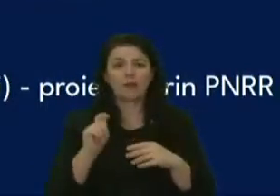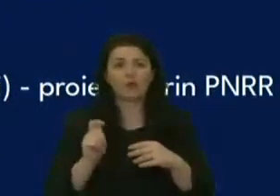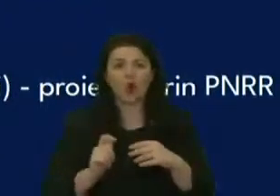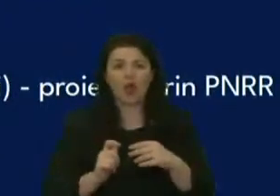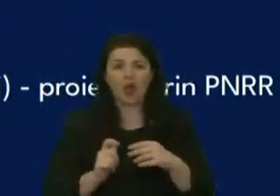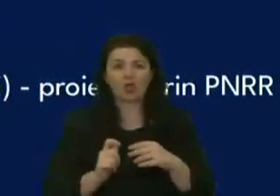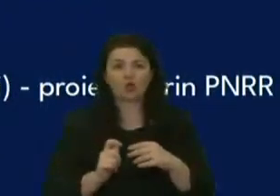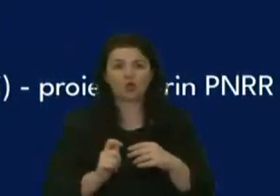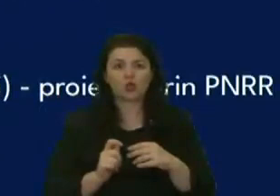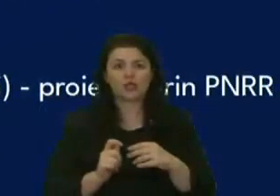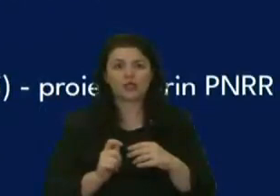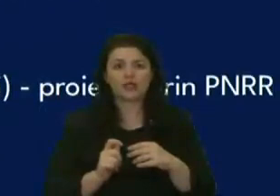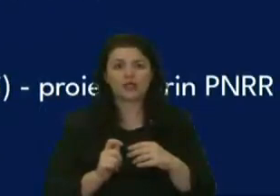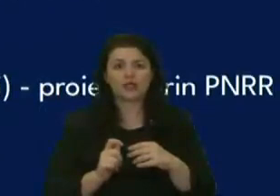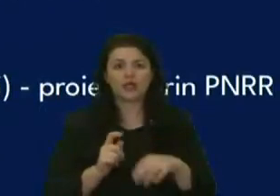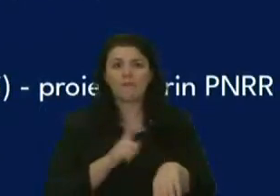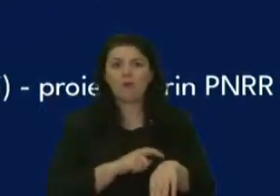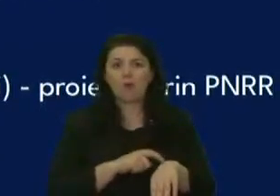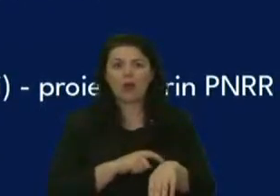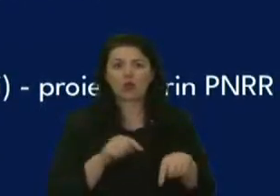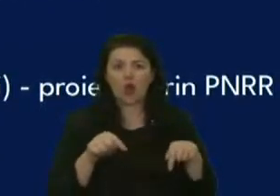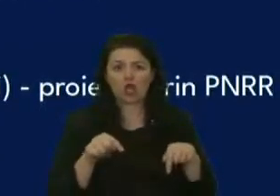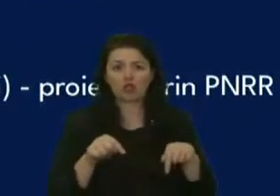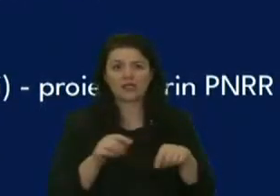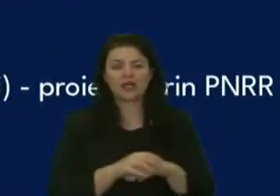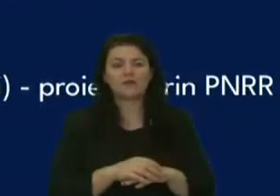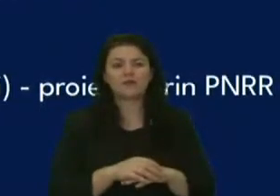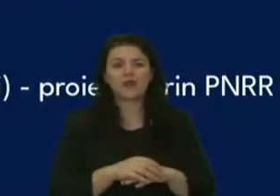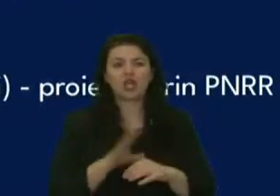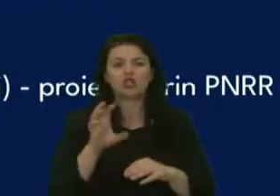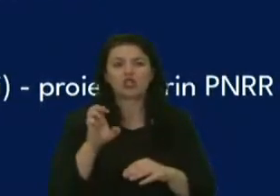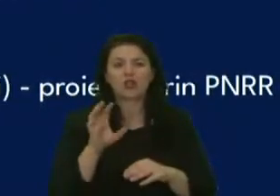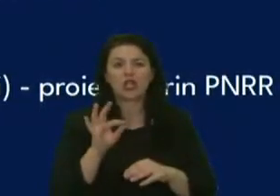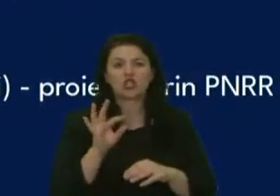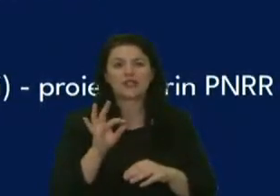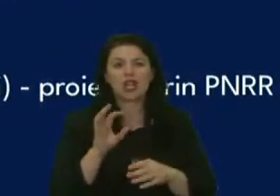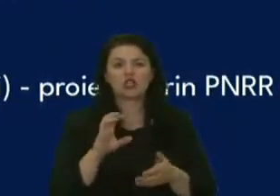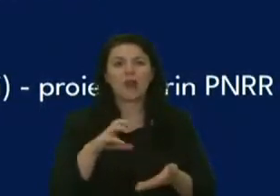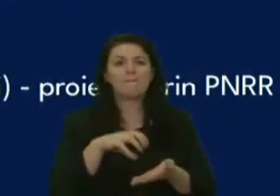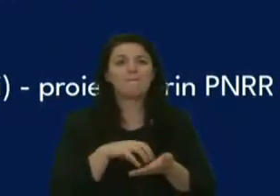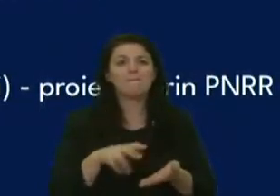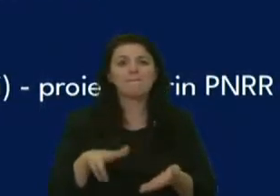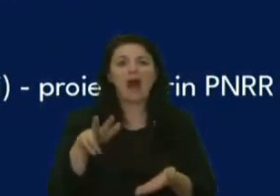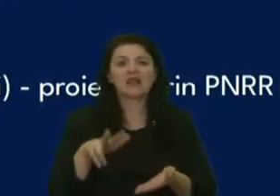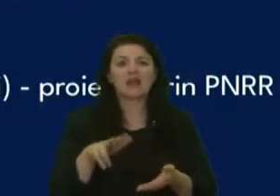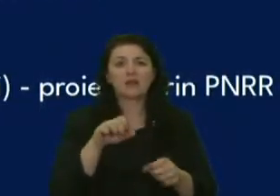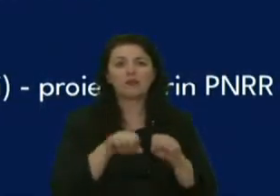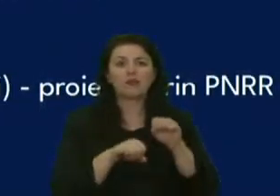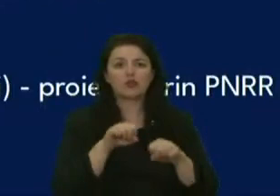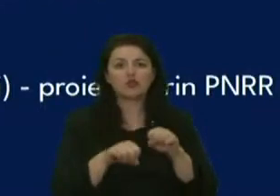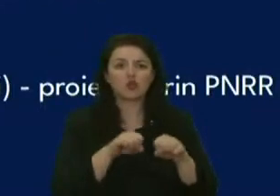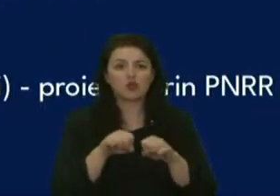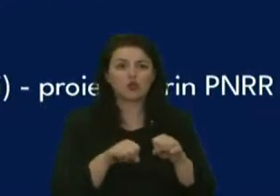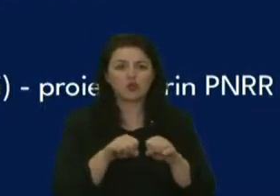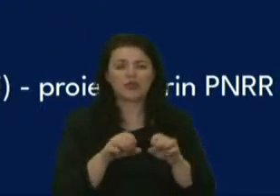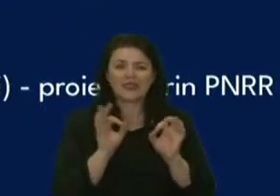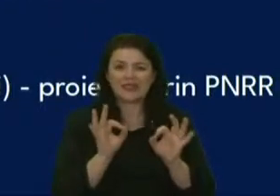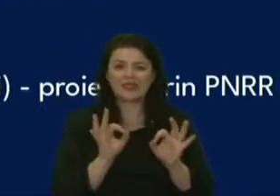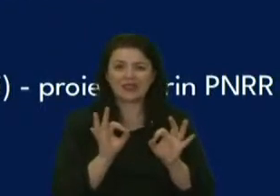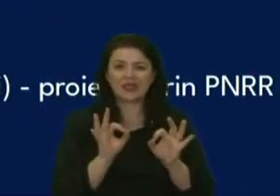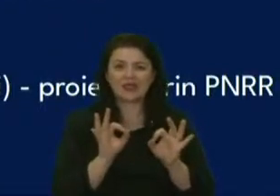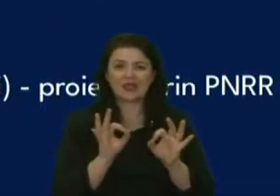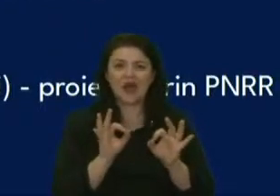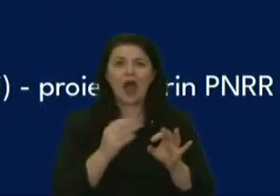din din momentul acesta 550 de parcări pentru biciclete în 11 containere securizate